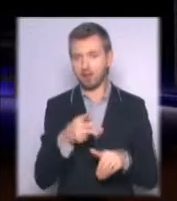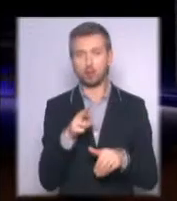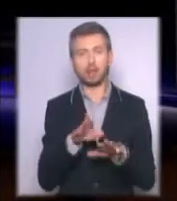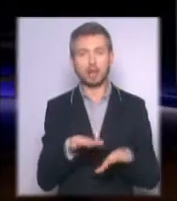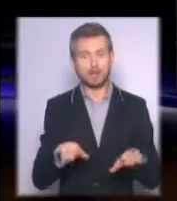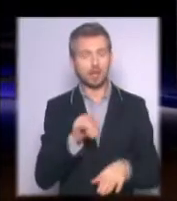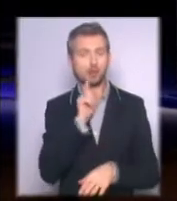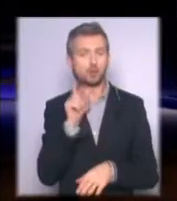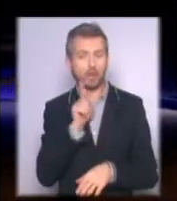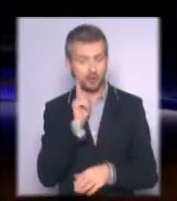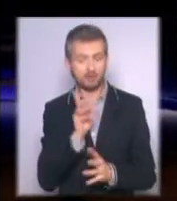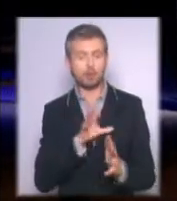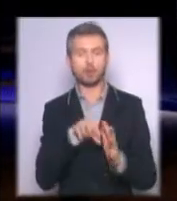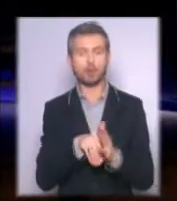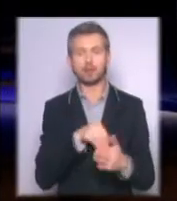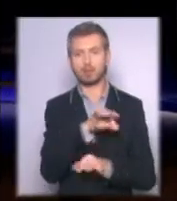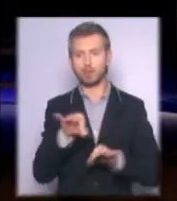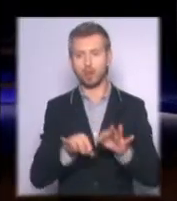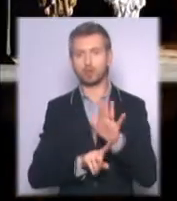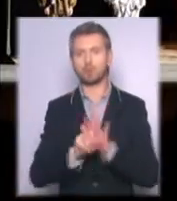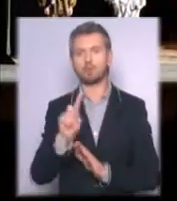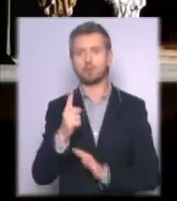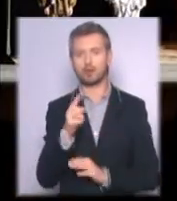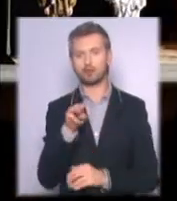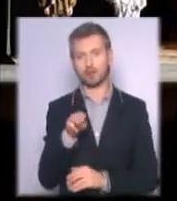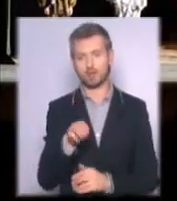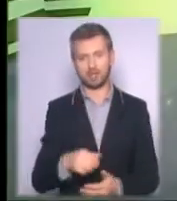та юнацтва долучиться до проєкту з 1 травня.